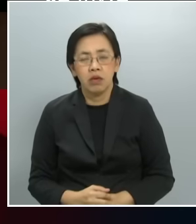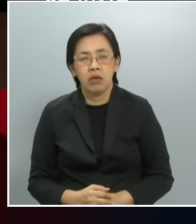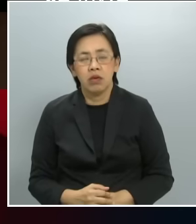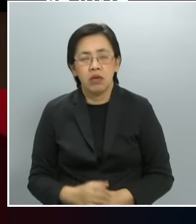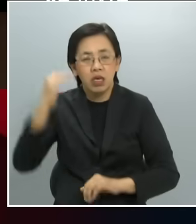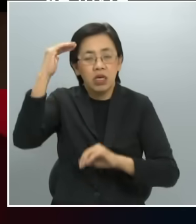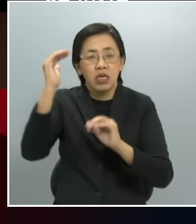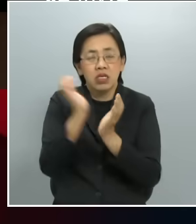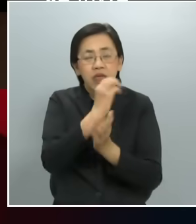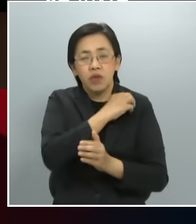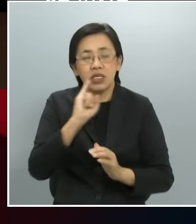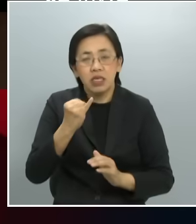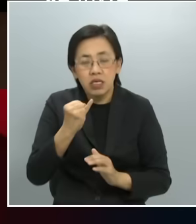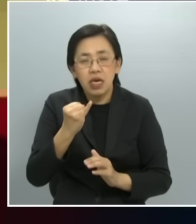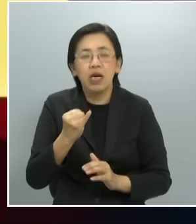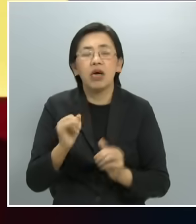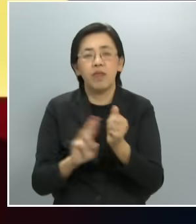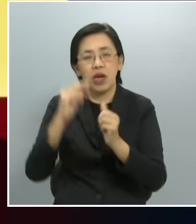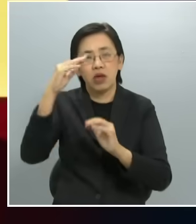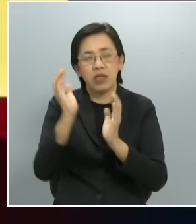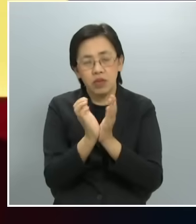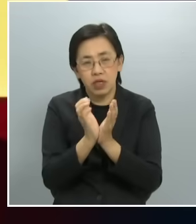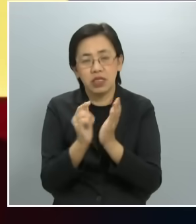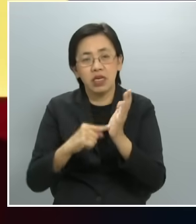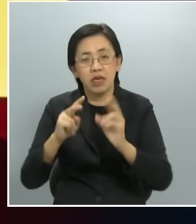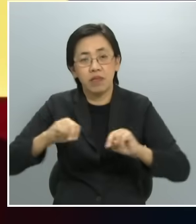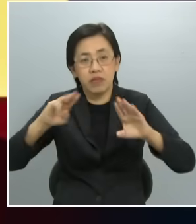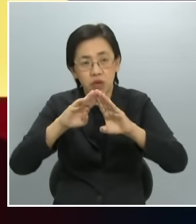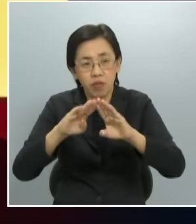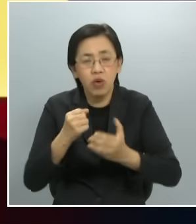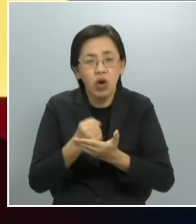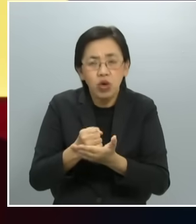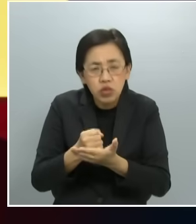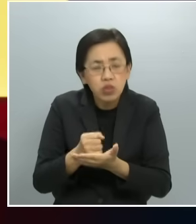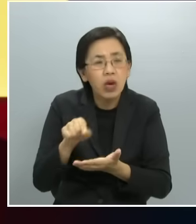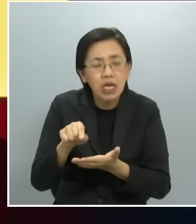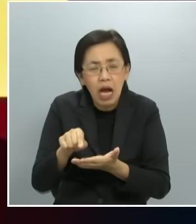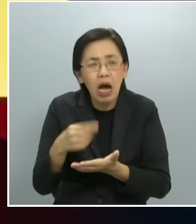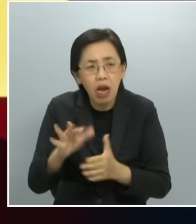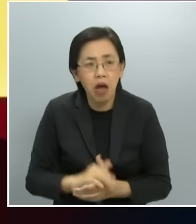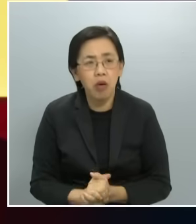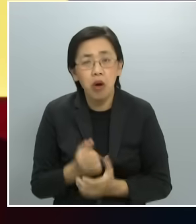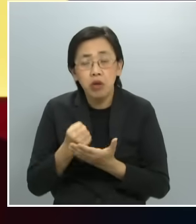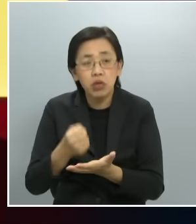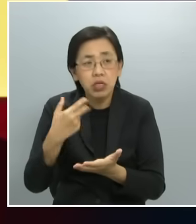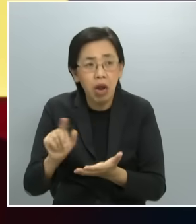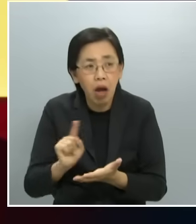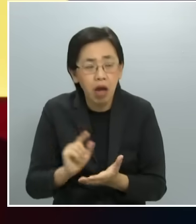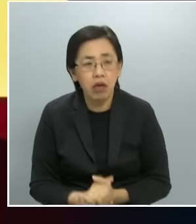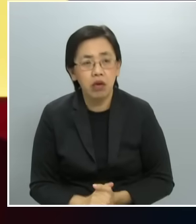ชวาลเกียรติธนาเนี่ยรองสารวัตรปราบปรามสภเมืองนครปฐมคนนี้จะเข้าไปช่วยเหลือพันตำรวจโทว่าศีลแต่ว่าหลังจากนั้น